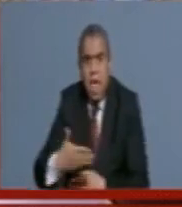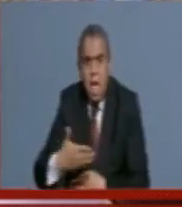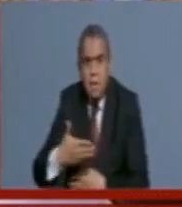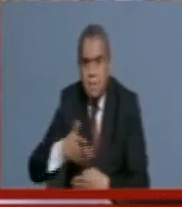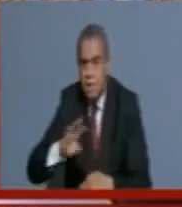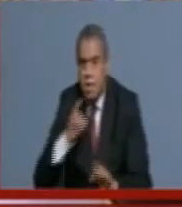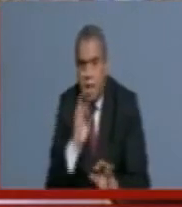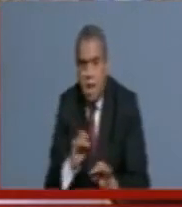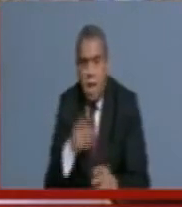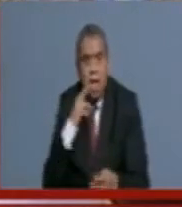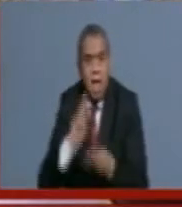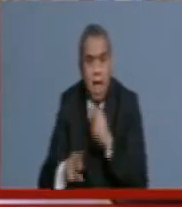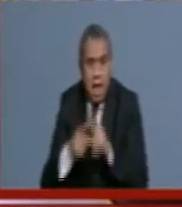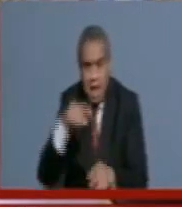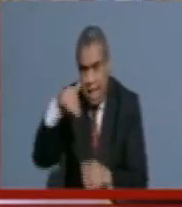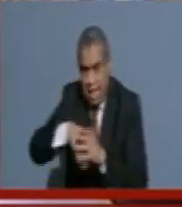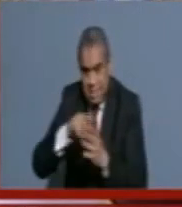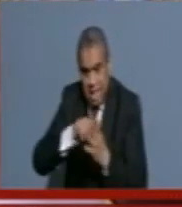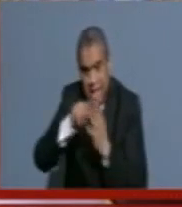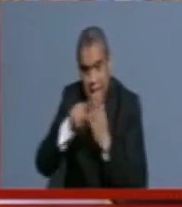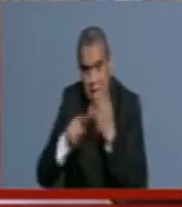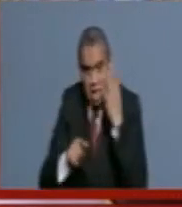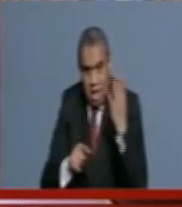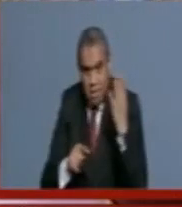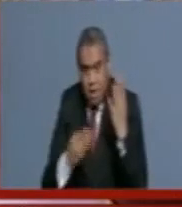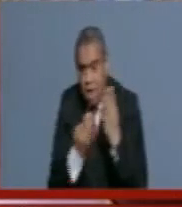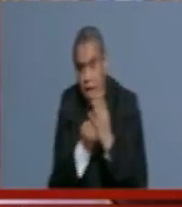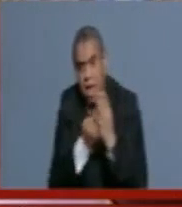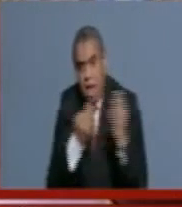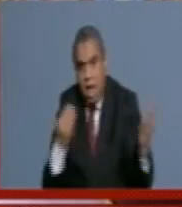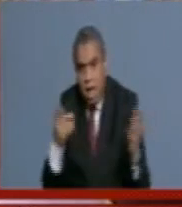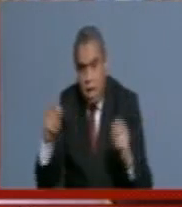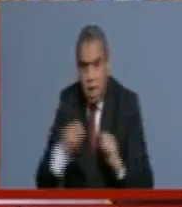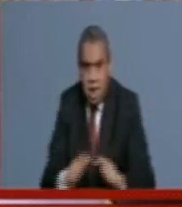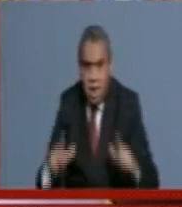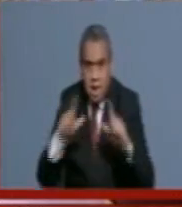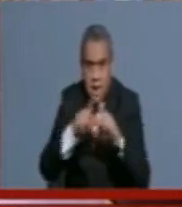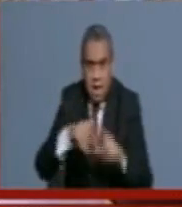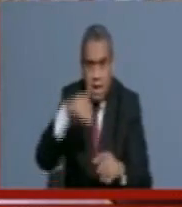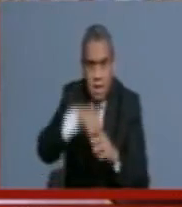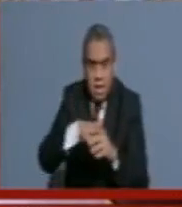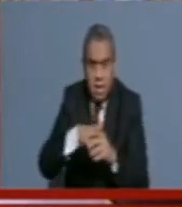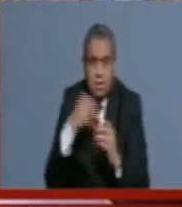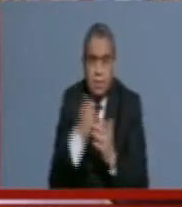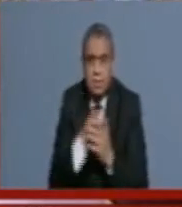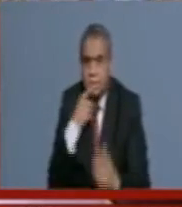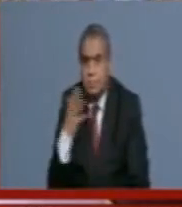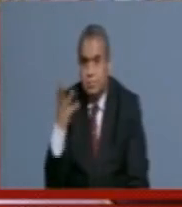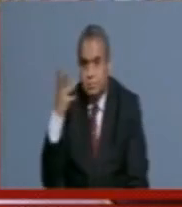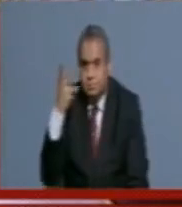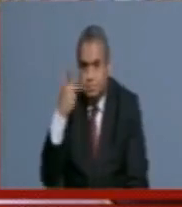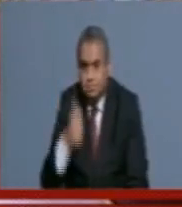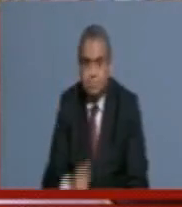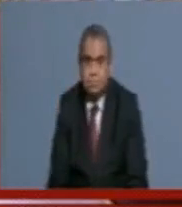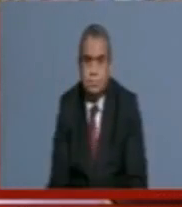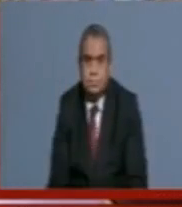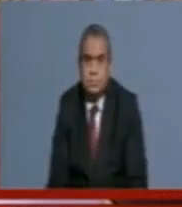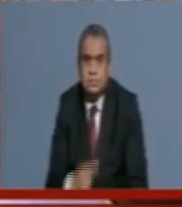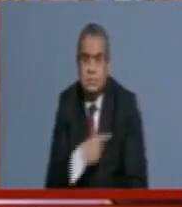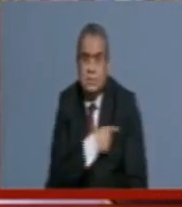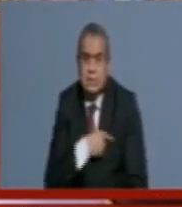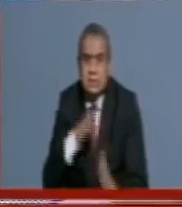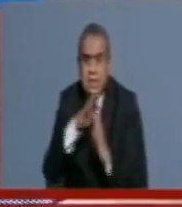مترشح قبل الاختراع ويتقدم للهيئة الوطنية للانتخابات ويستحصل على قاعدة بيانات